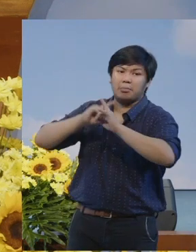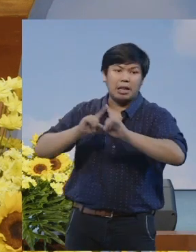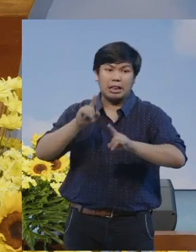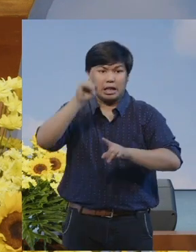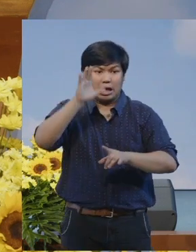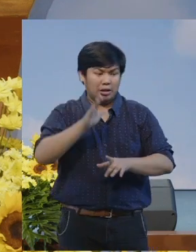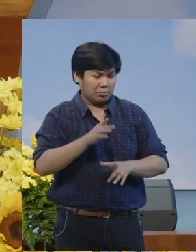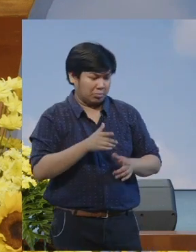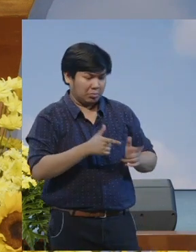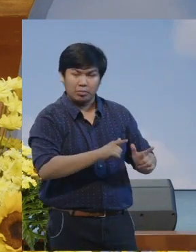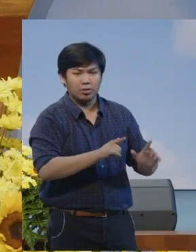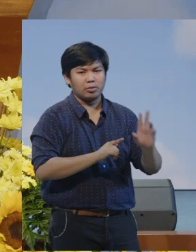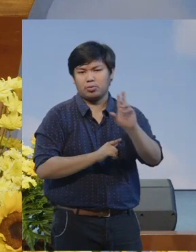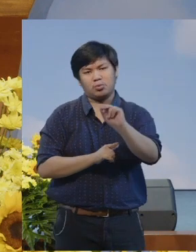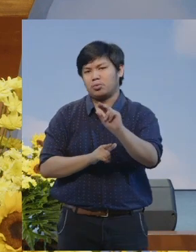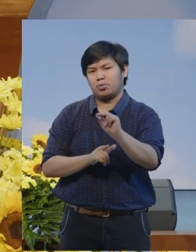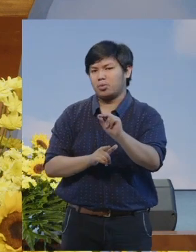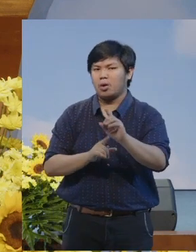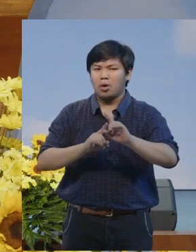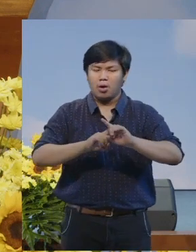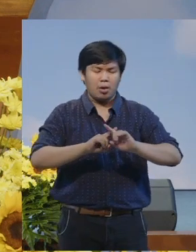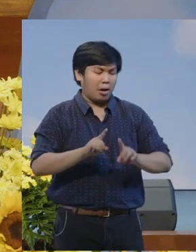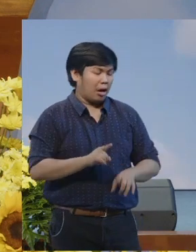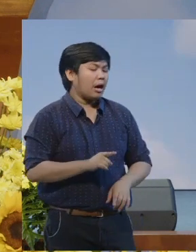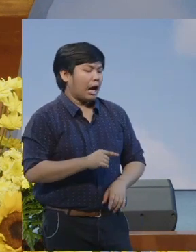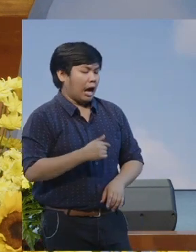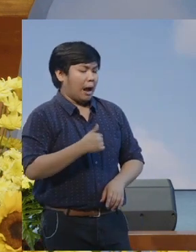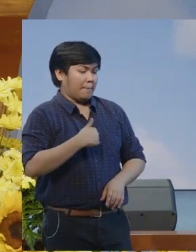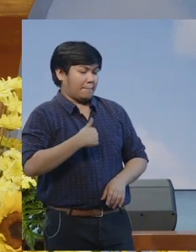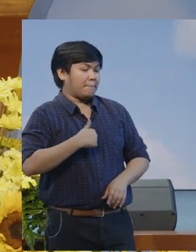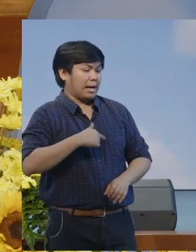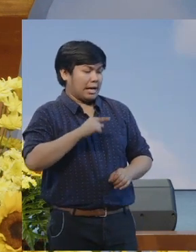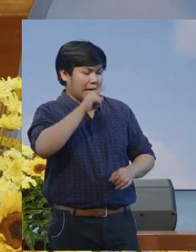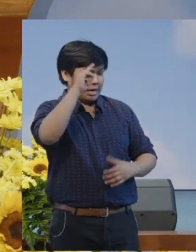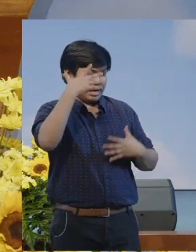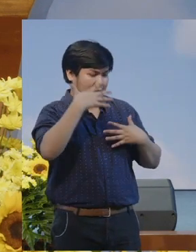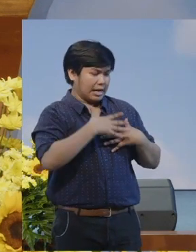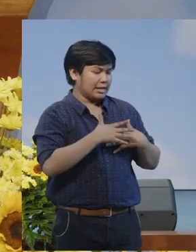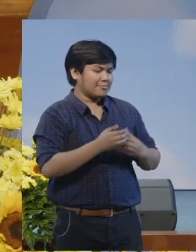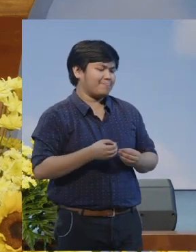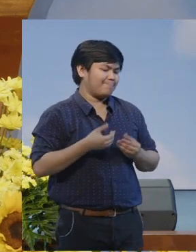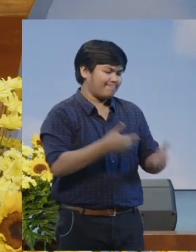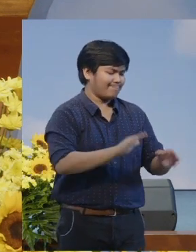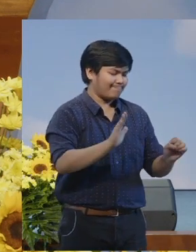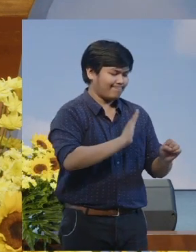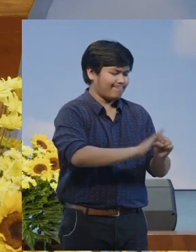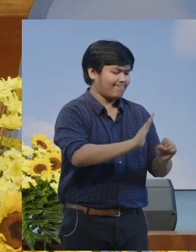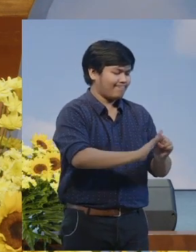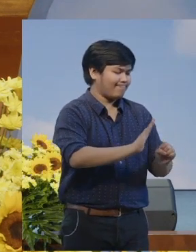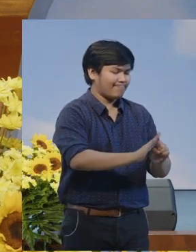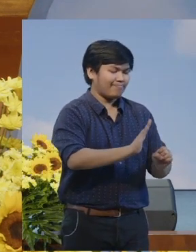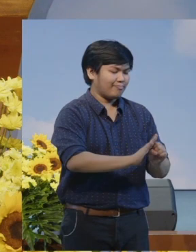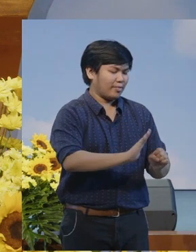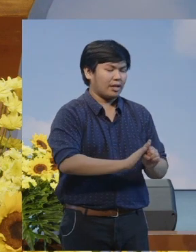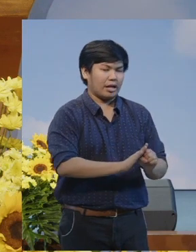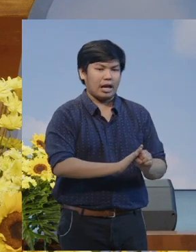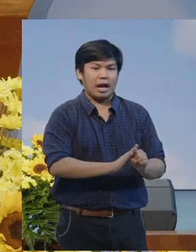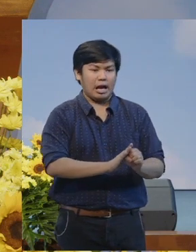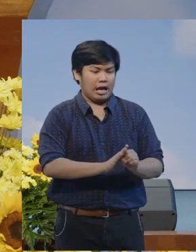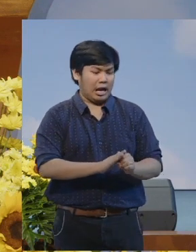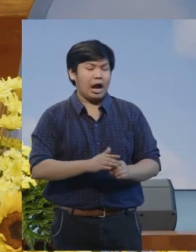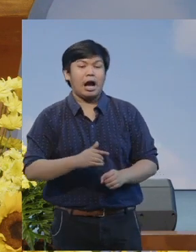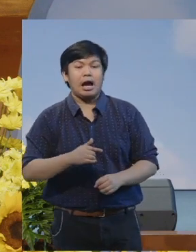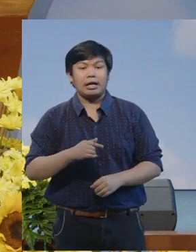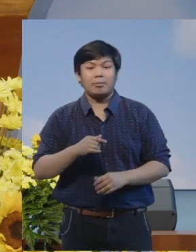siya pinagaling. Ang sabi ng Panginoon sa kanya, "My grace is sufficient for you." Sabi niya, "I can glory in